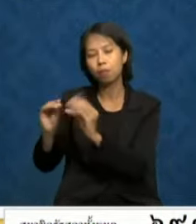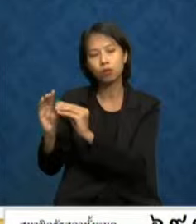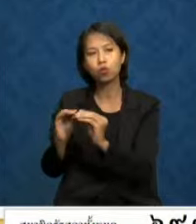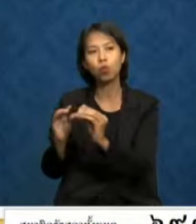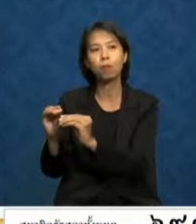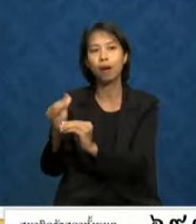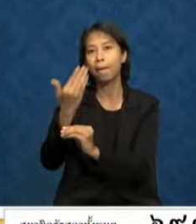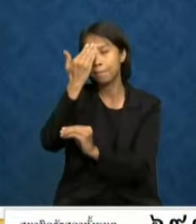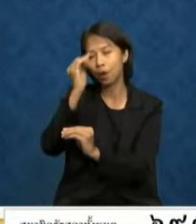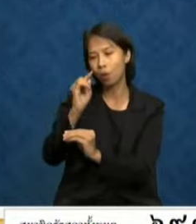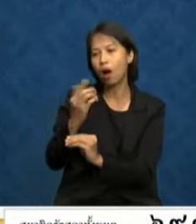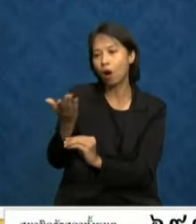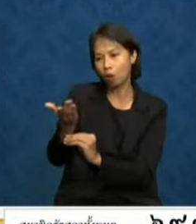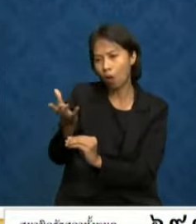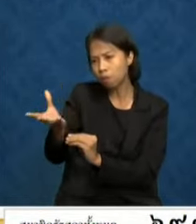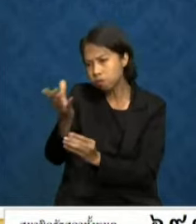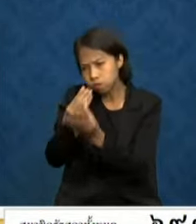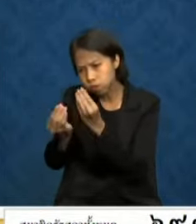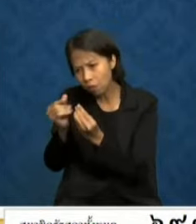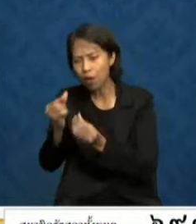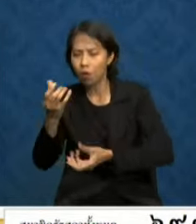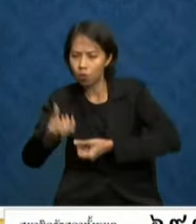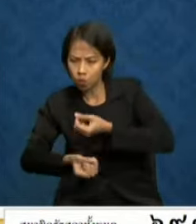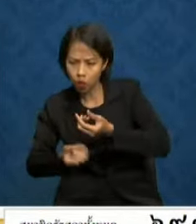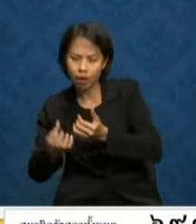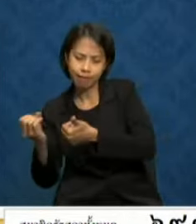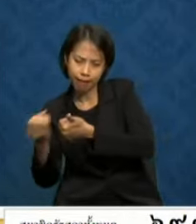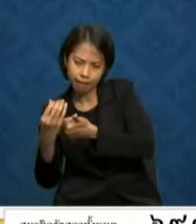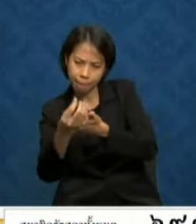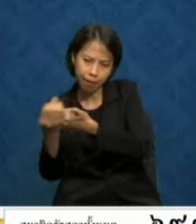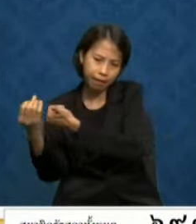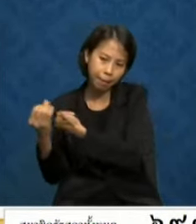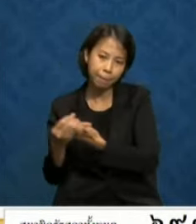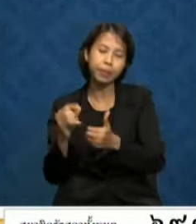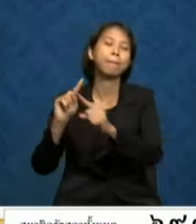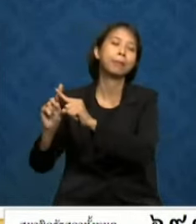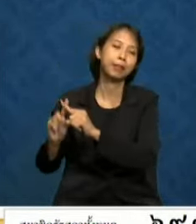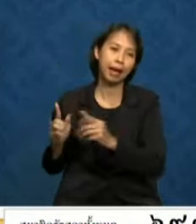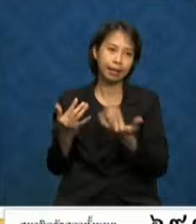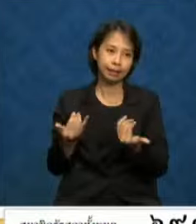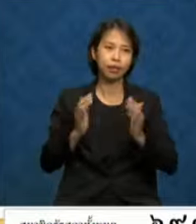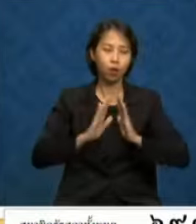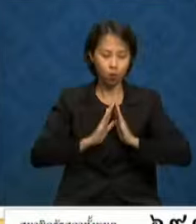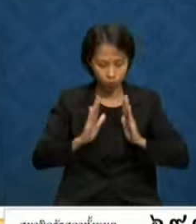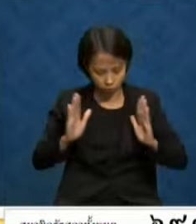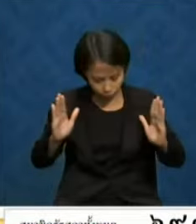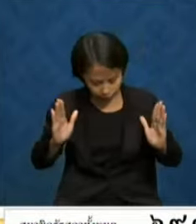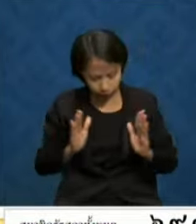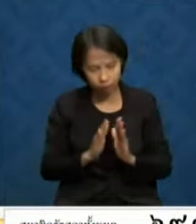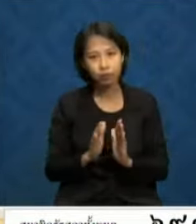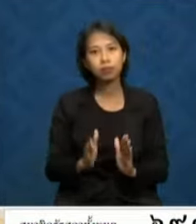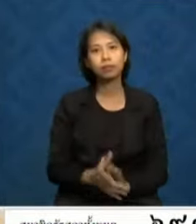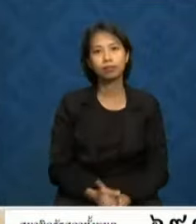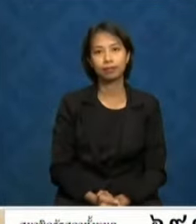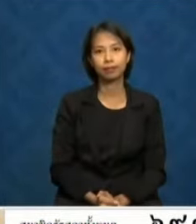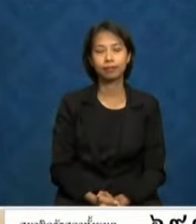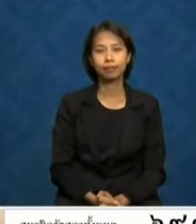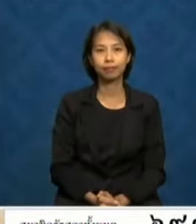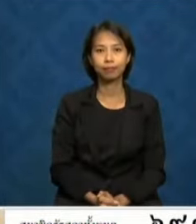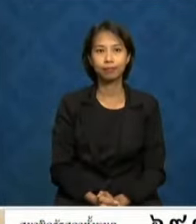เพื่อขอรับฟังความเห็นข้อกังวลข้อเสนอแนะจากทุกท่านด้วยครับกราบขอบพระคุณทุกท่านมากครับ ครับขอบคุ